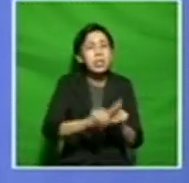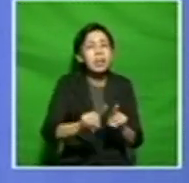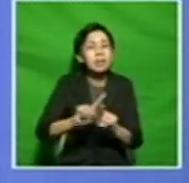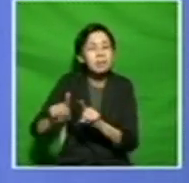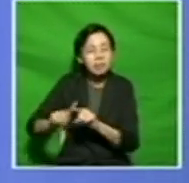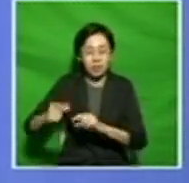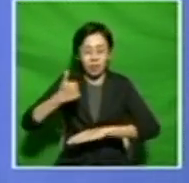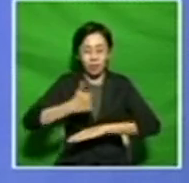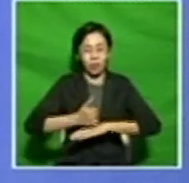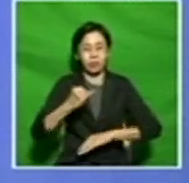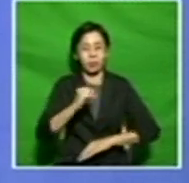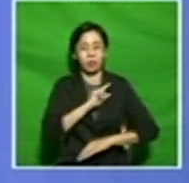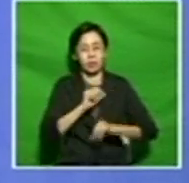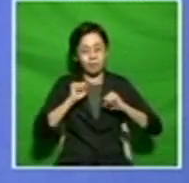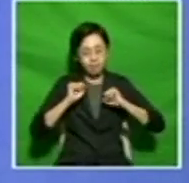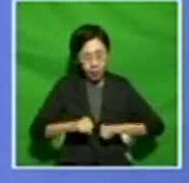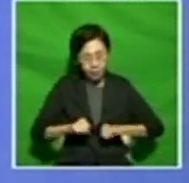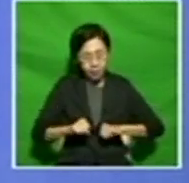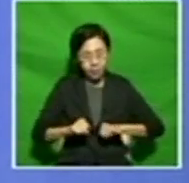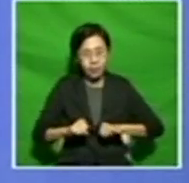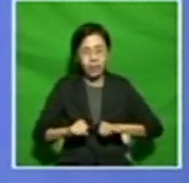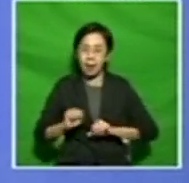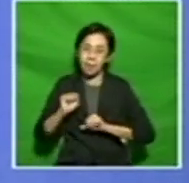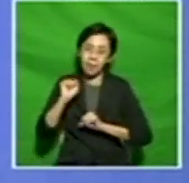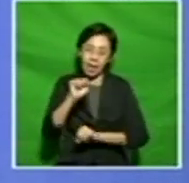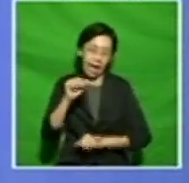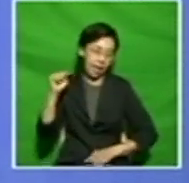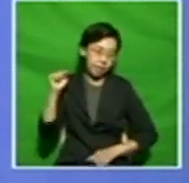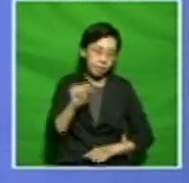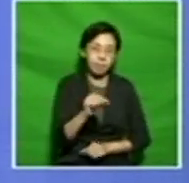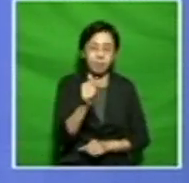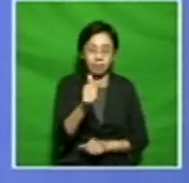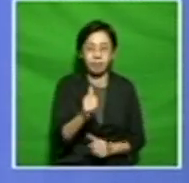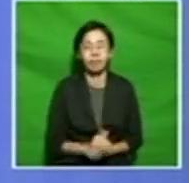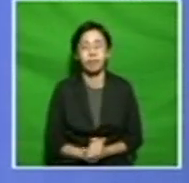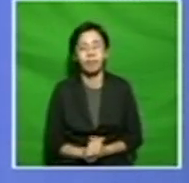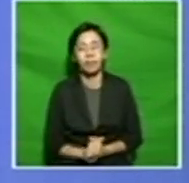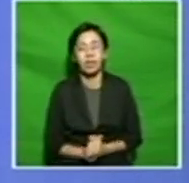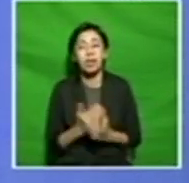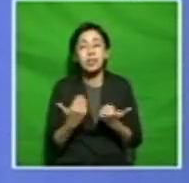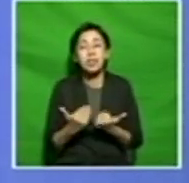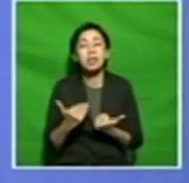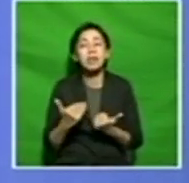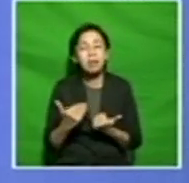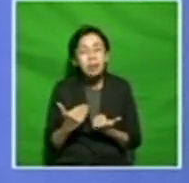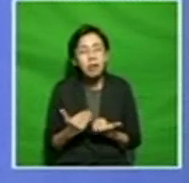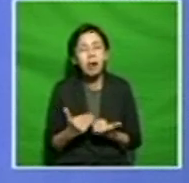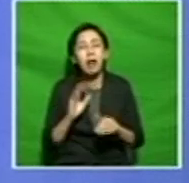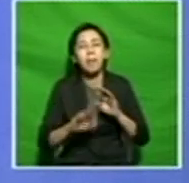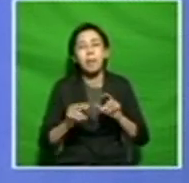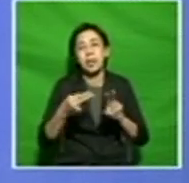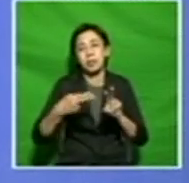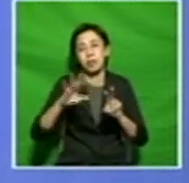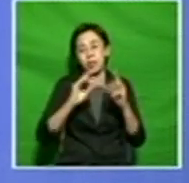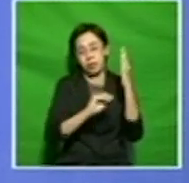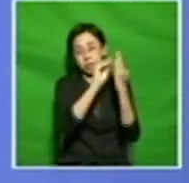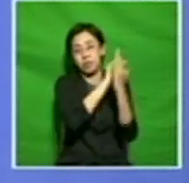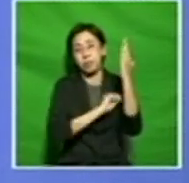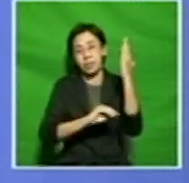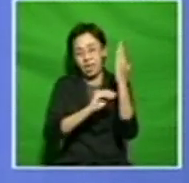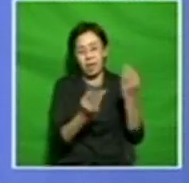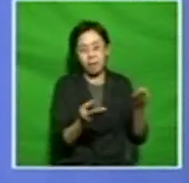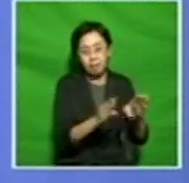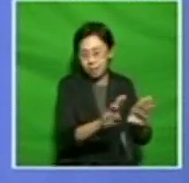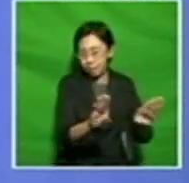ใช้ดุลพินิจแล้วก็มีคำสั่งต่อไปได้วันนี้ก็ประกาศกันไปแล้ว 20,000 กว่าแห่งทั่วประเทศนะครับที่เป็นการ